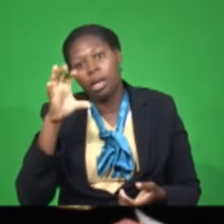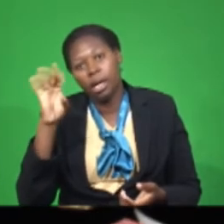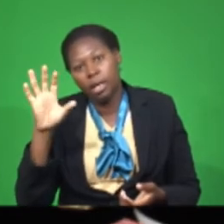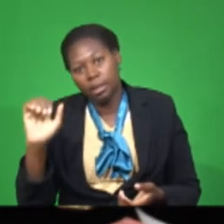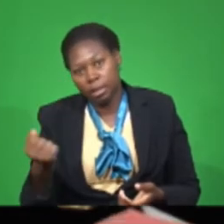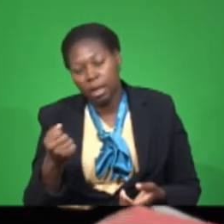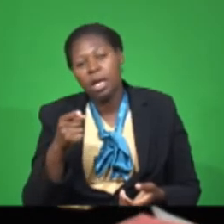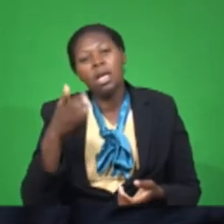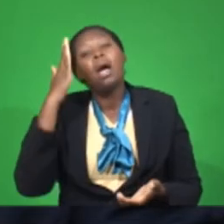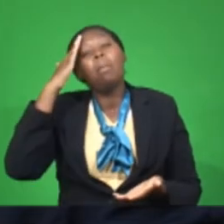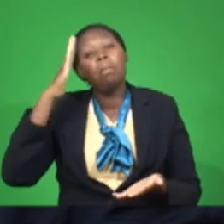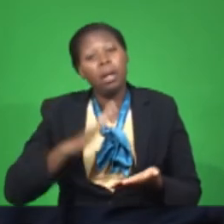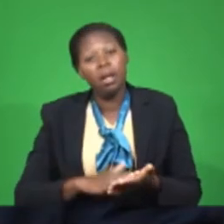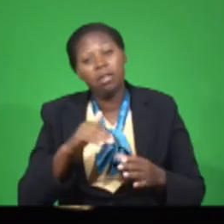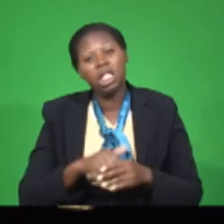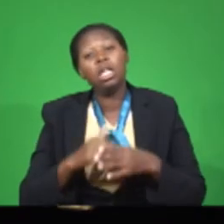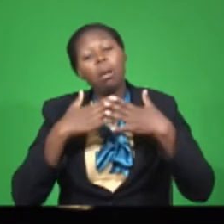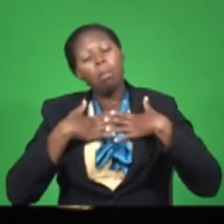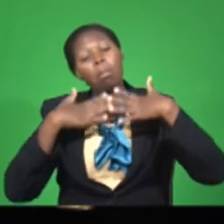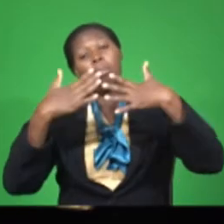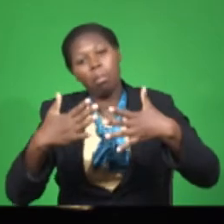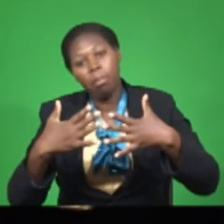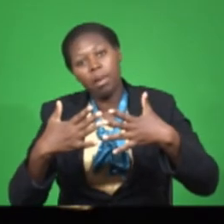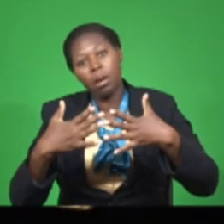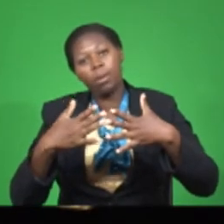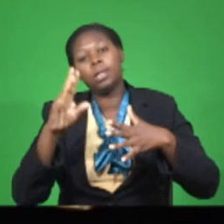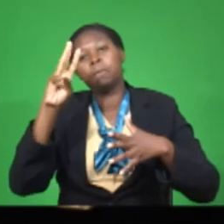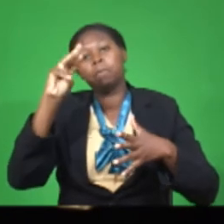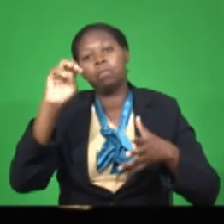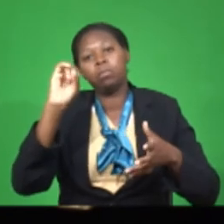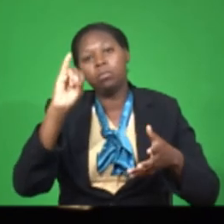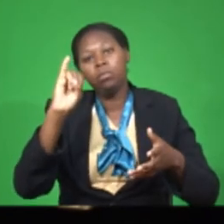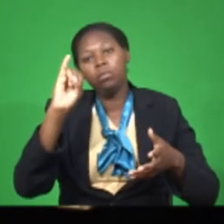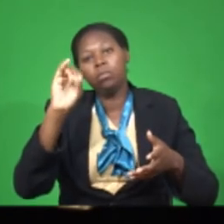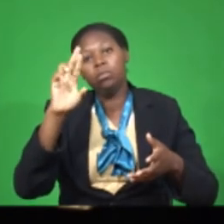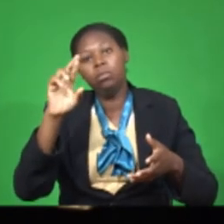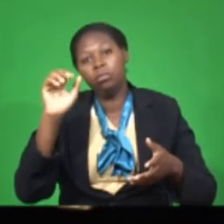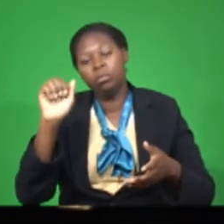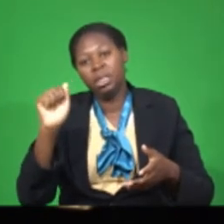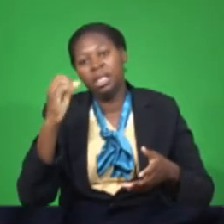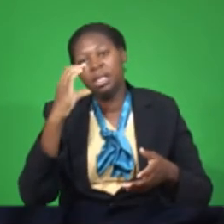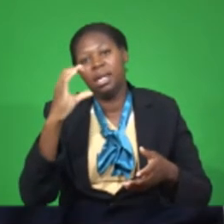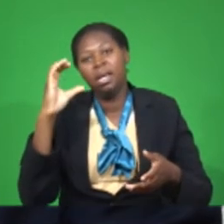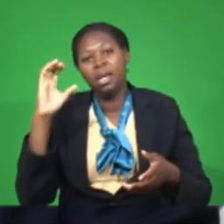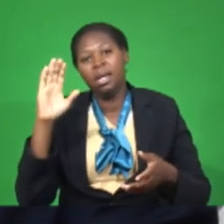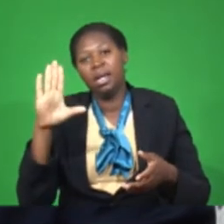Kudiwa. Kutenda mashura aka. Unozvara kuti vamwe nokuti zisura muri kupfura ipapa. Funga ndichachema.